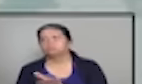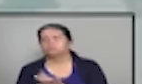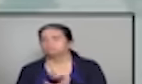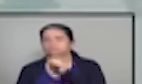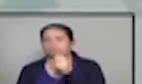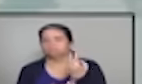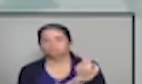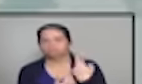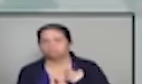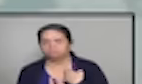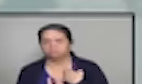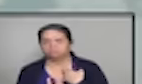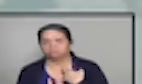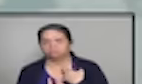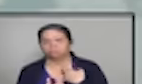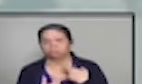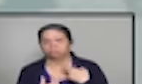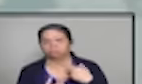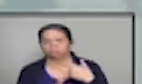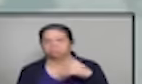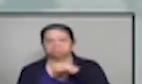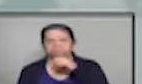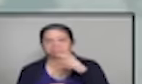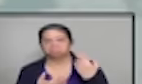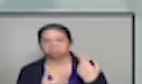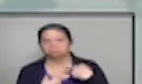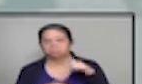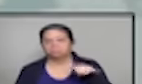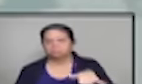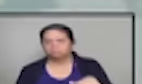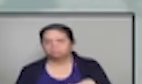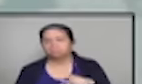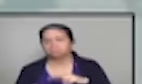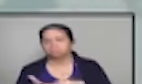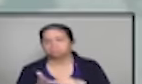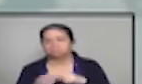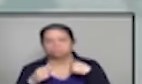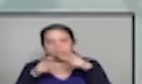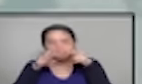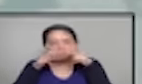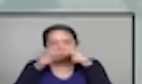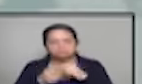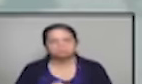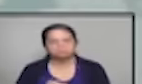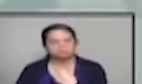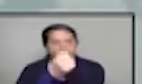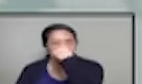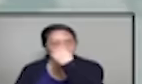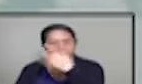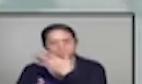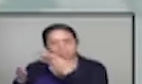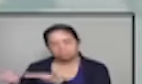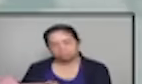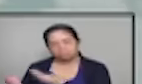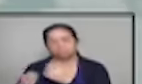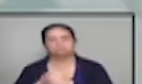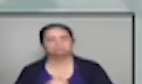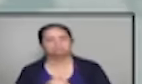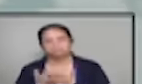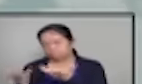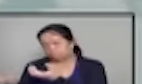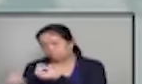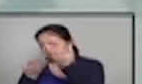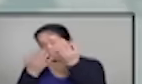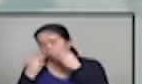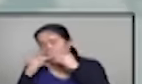hindi niya kami sinasagot at tinatabla niya po yung mga tawag namin. Mm-hmm. So, ibig sabihin, siya po ngayon ay nanonood. Okay po. Nakamonitor po siya sa atin. Okay po. Baka gusto